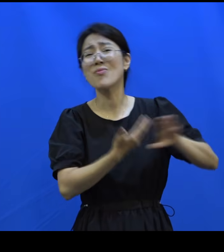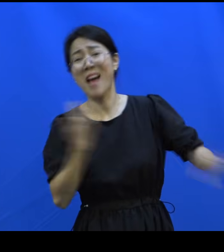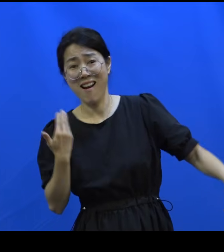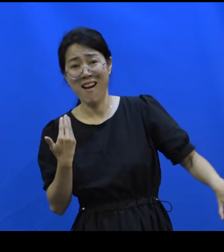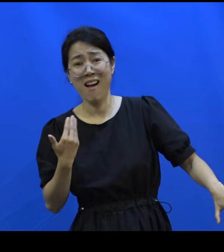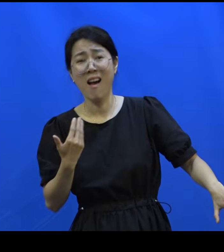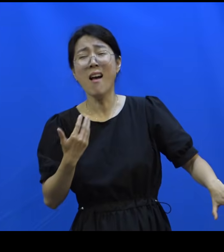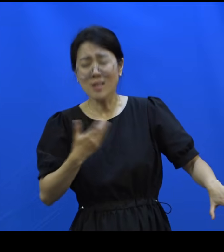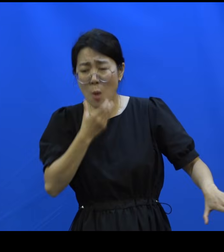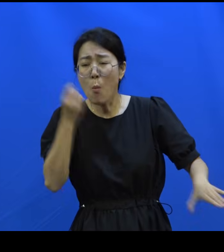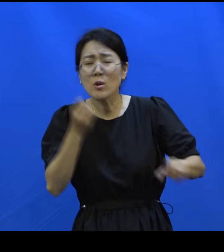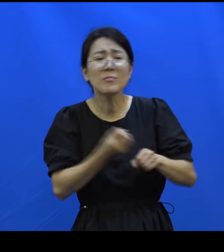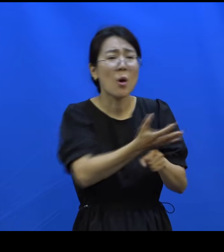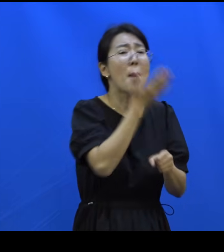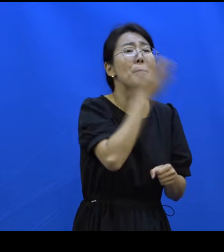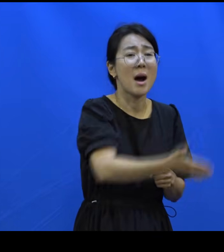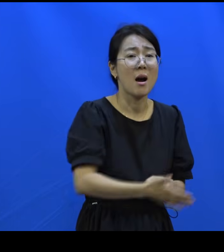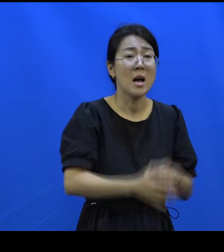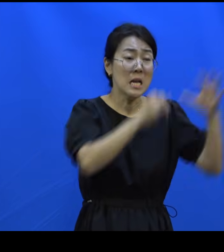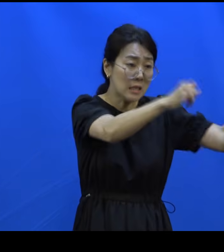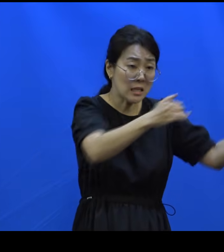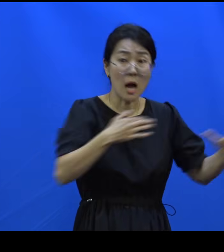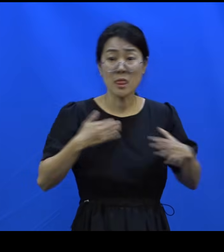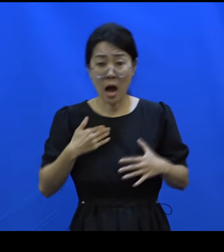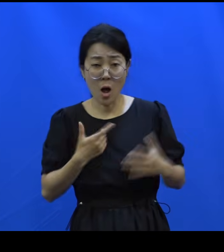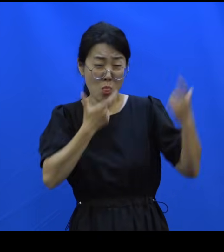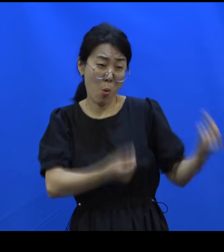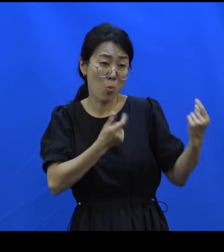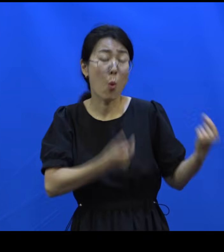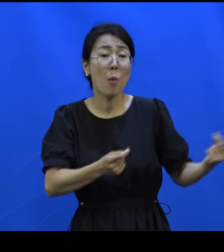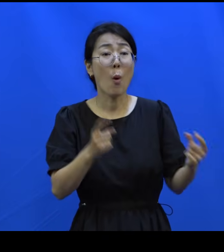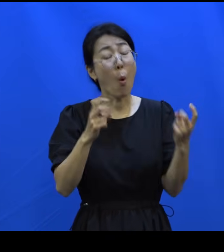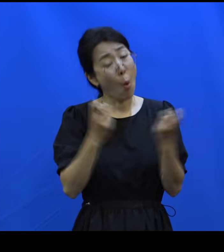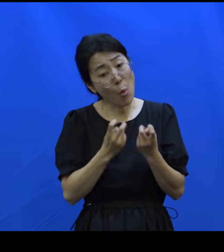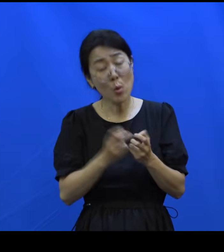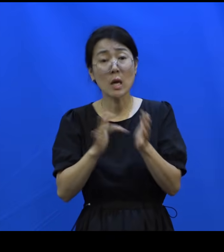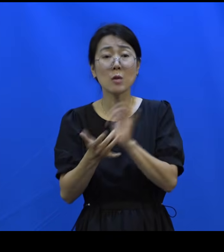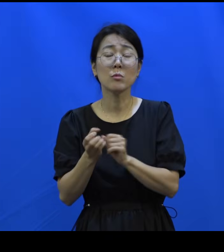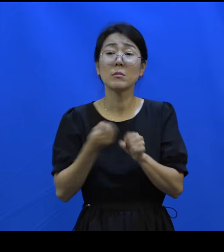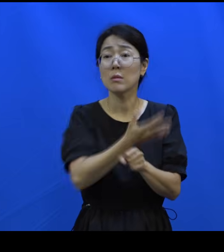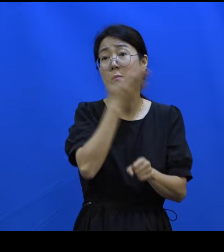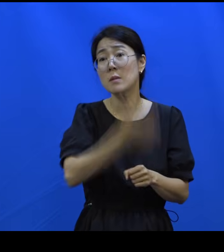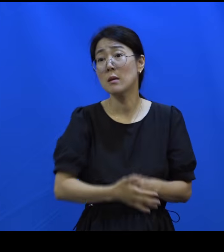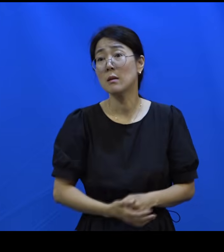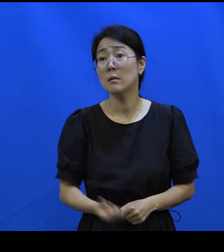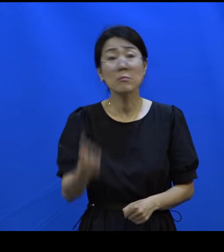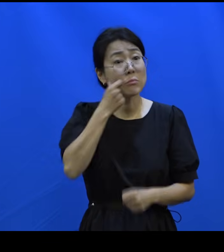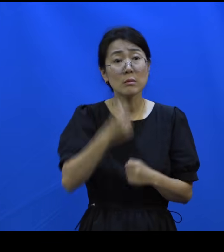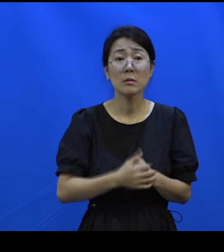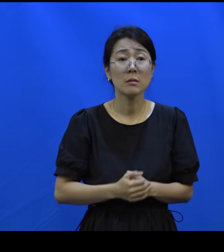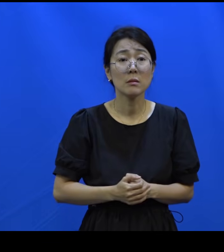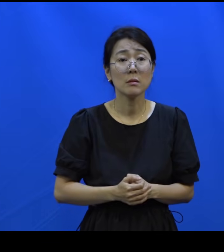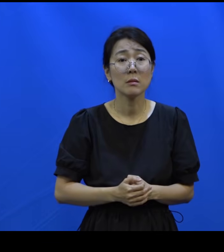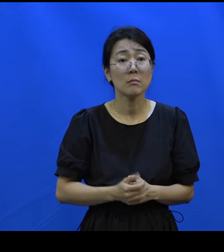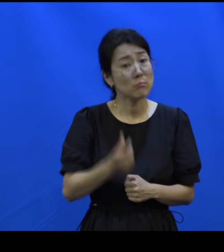아니야, 그렇게 저렇게 사는 게 진짜지. 무엇인가 설명할 수 없는 끌리는 힘.